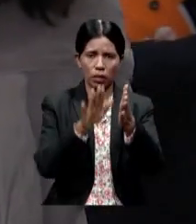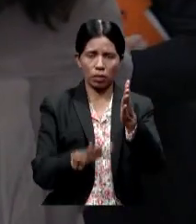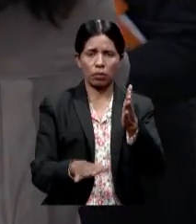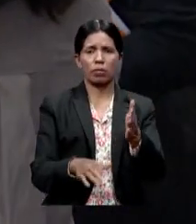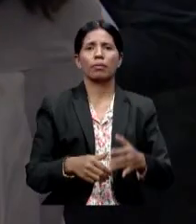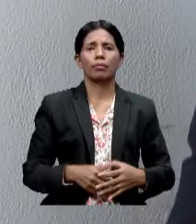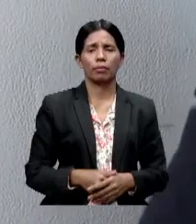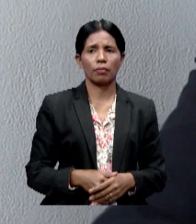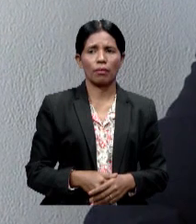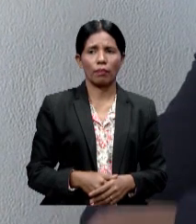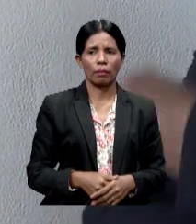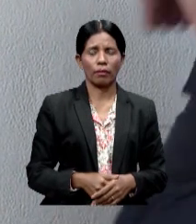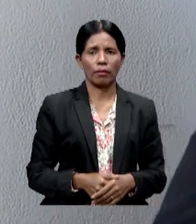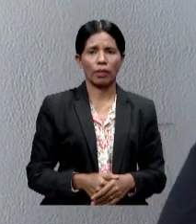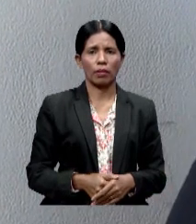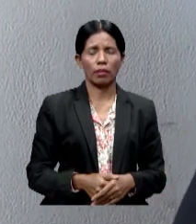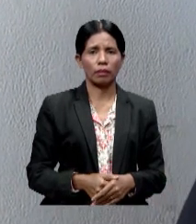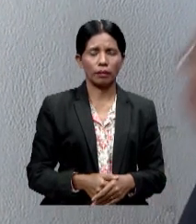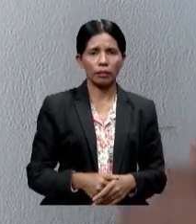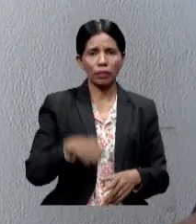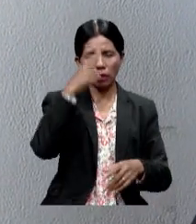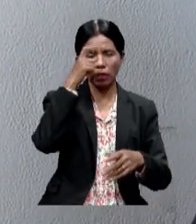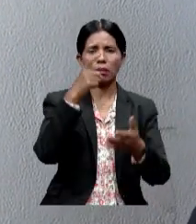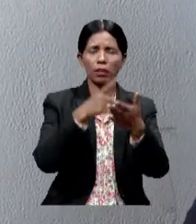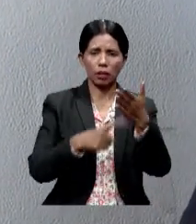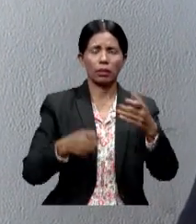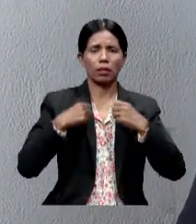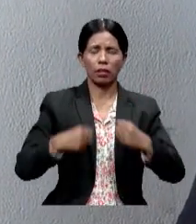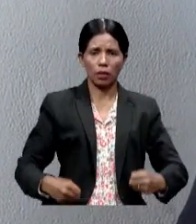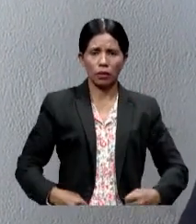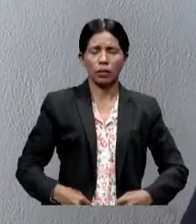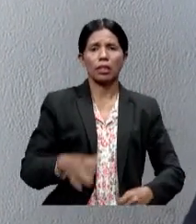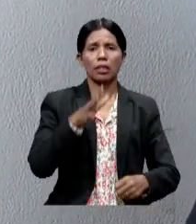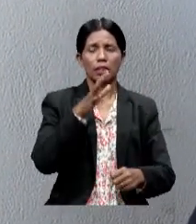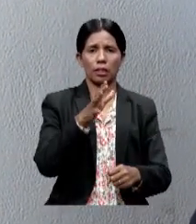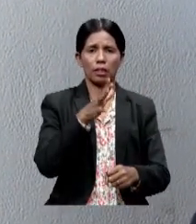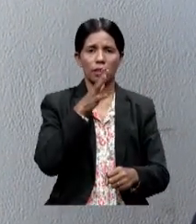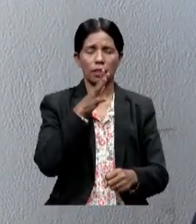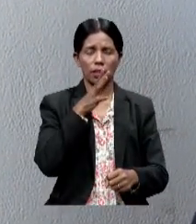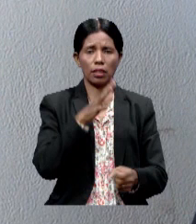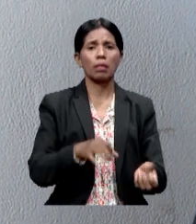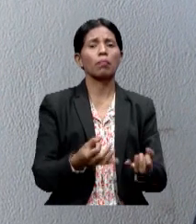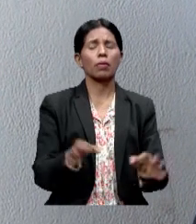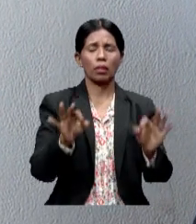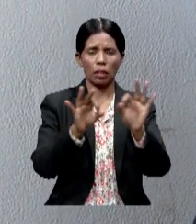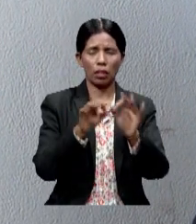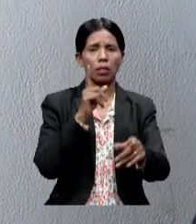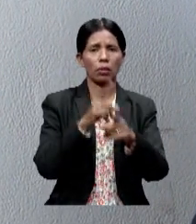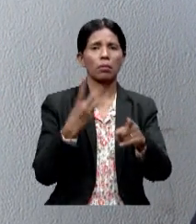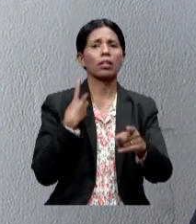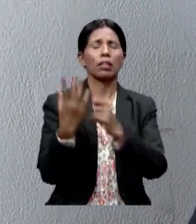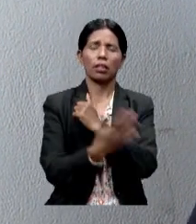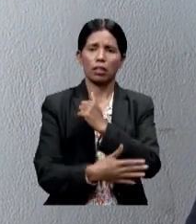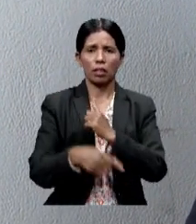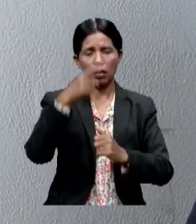refere. Why maternal health is... Tamba sama ka Saudi inan ne importante tebes ba itan ya nasaun.